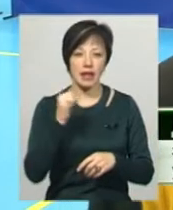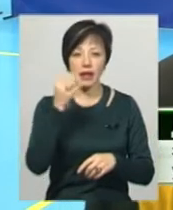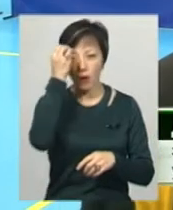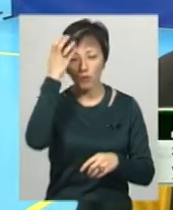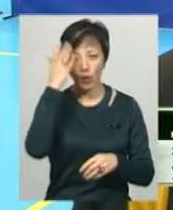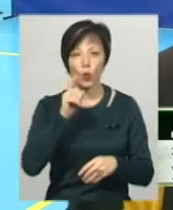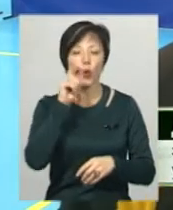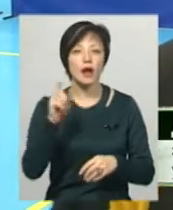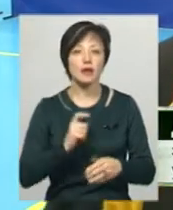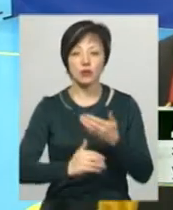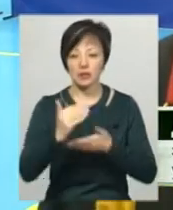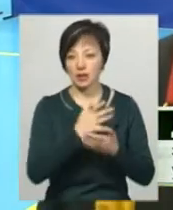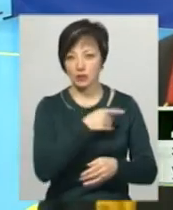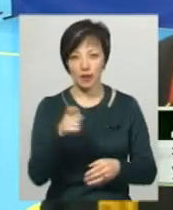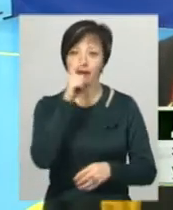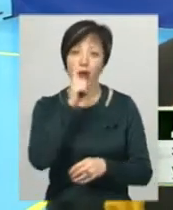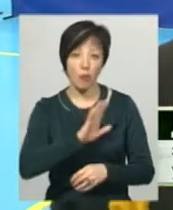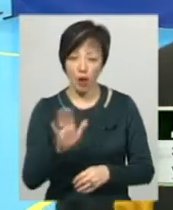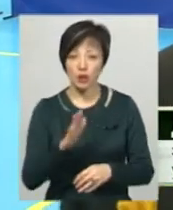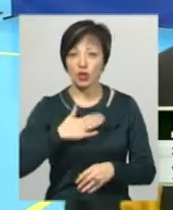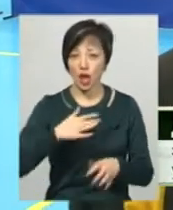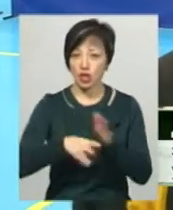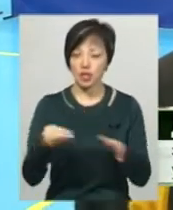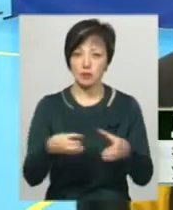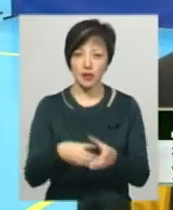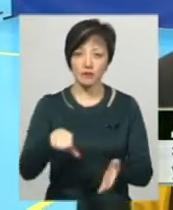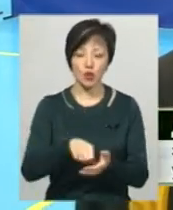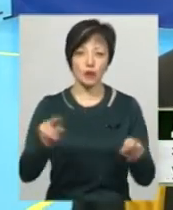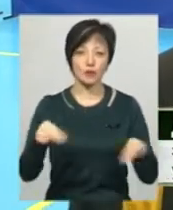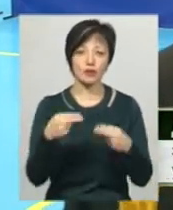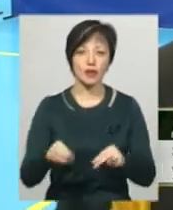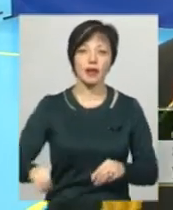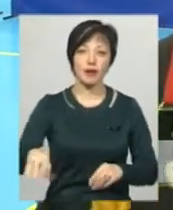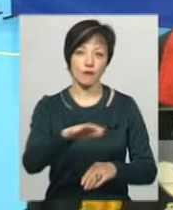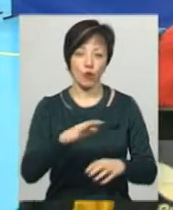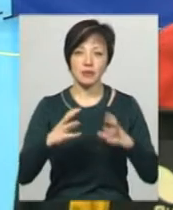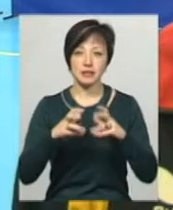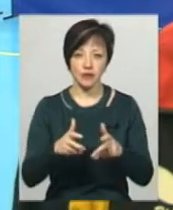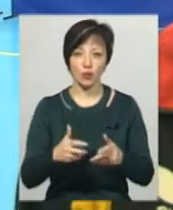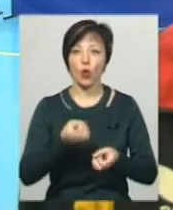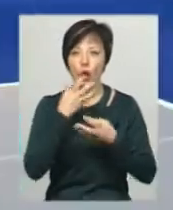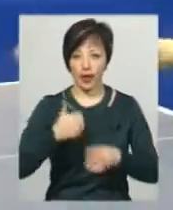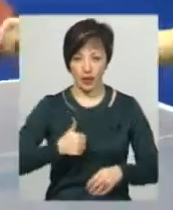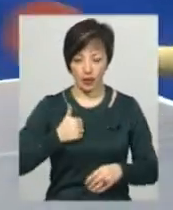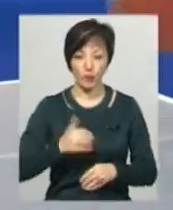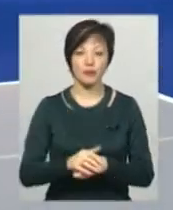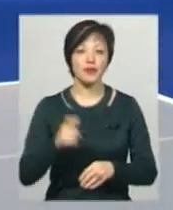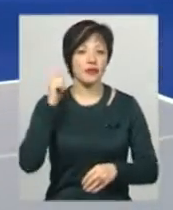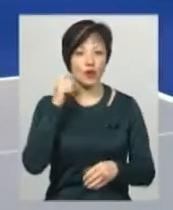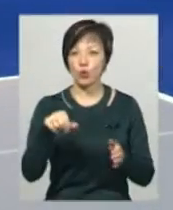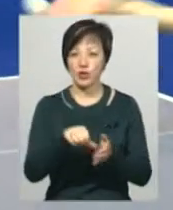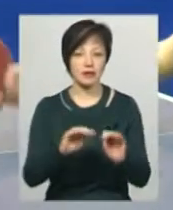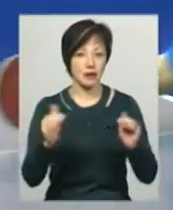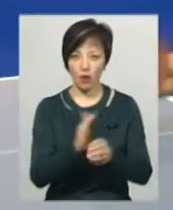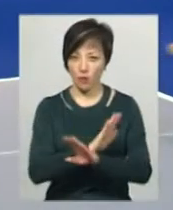Україна останнім часом виглядає непогано. Наша збірна виступає на чемпіонатах Європи і світу гідно. Вік учасників без